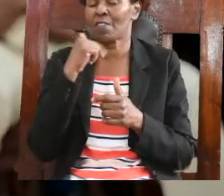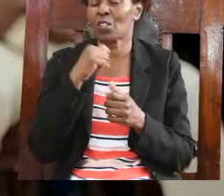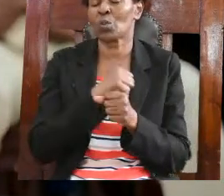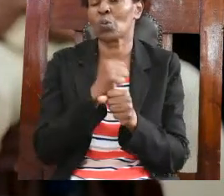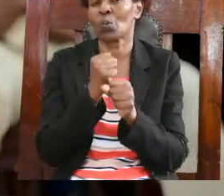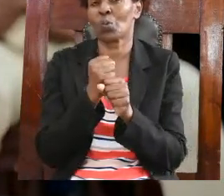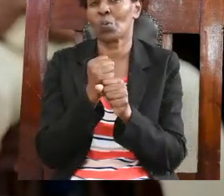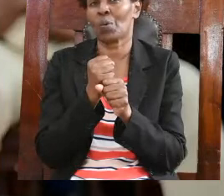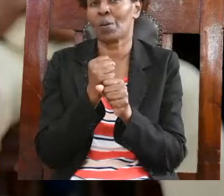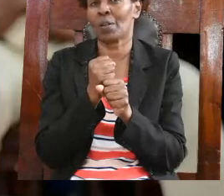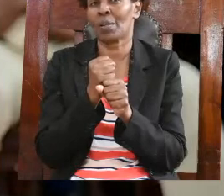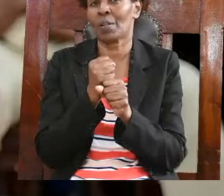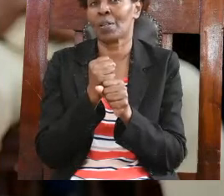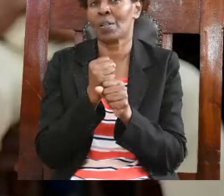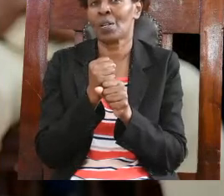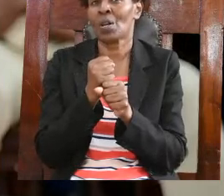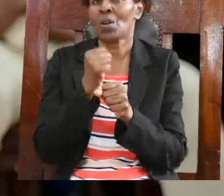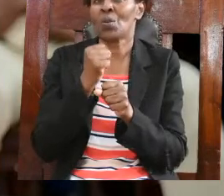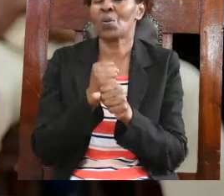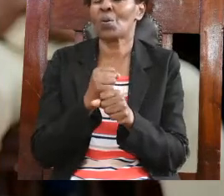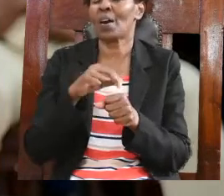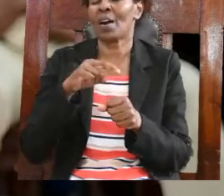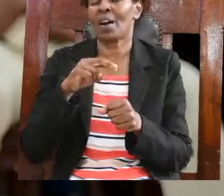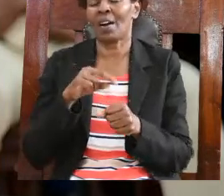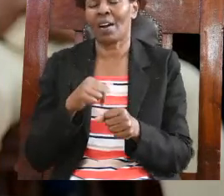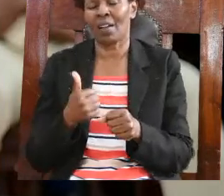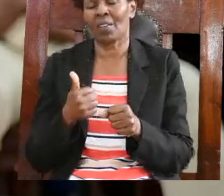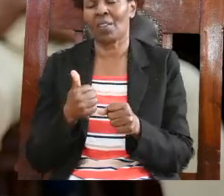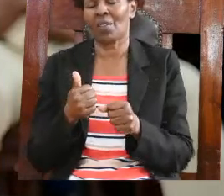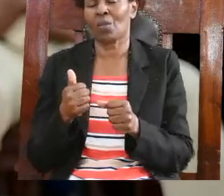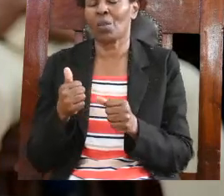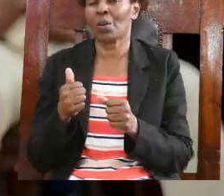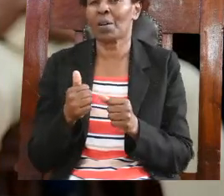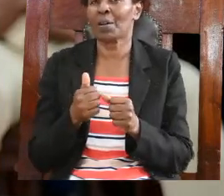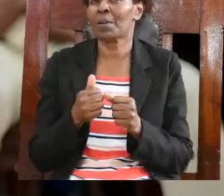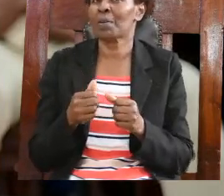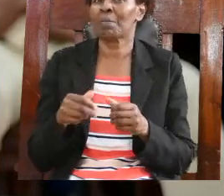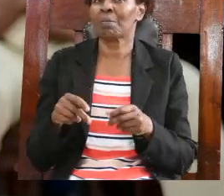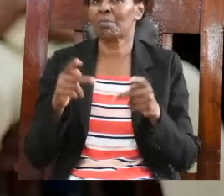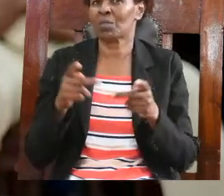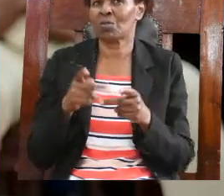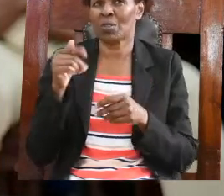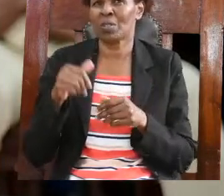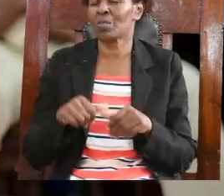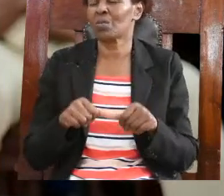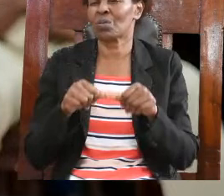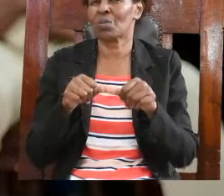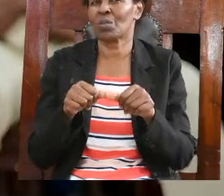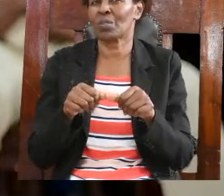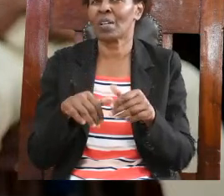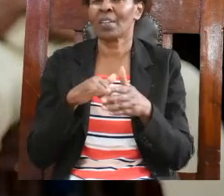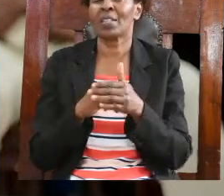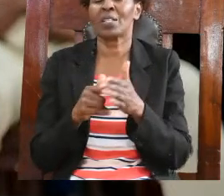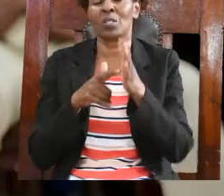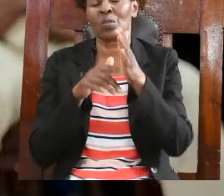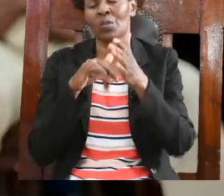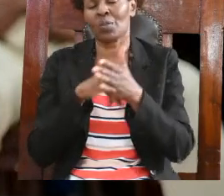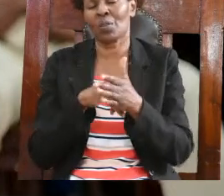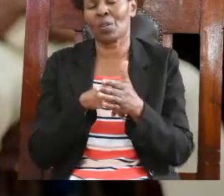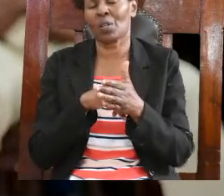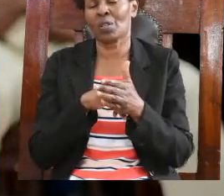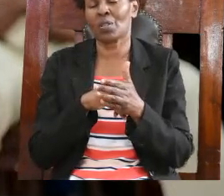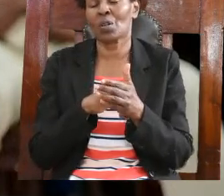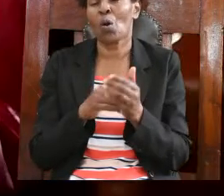kazi hakutakuwa na pengo lolote, Timotheo ataendelea. Na hii ilikuwa ni dhihirisho ya kwamba Paulo